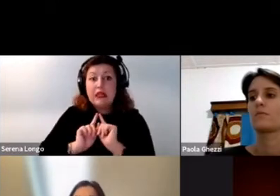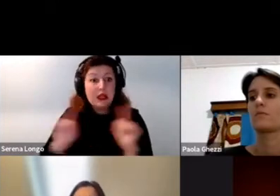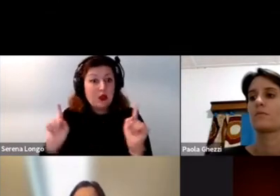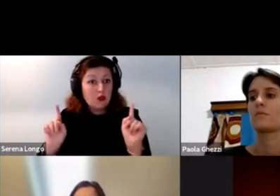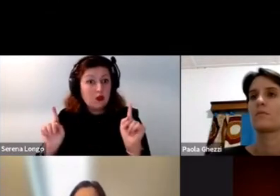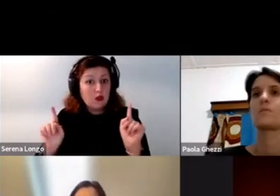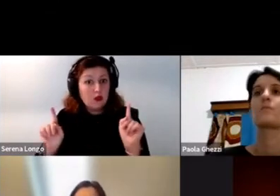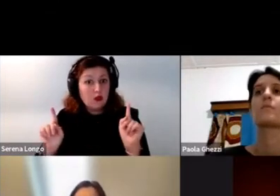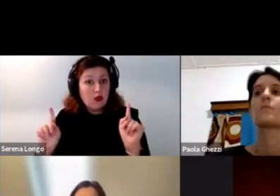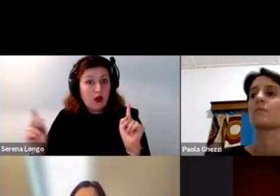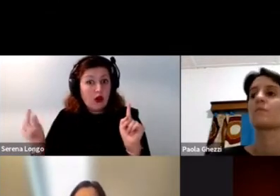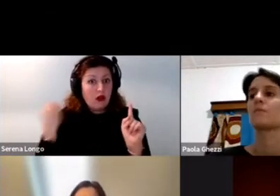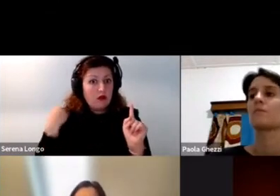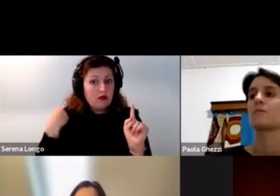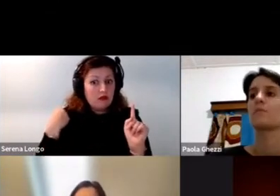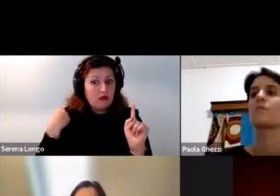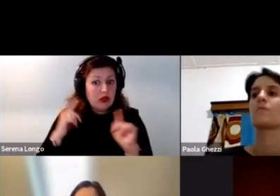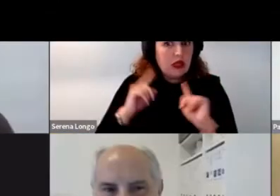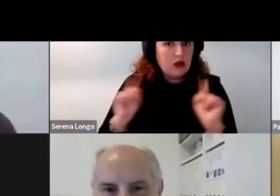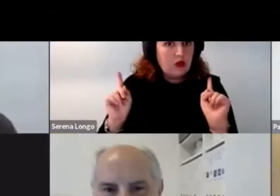procediamo. Sulla questione.